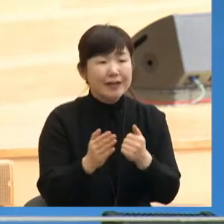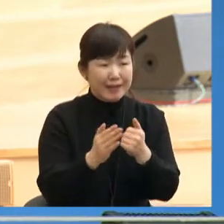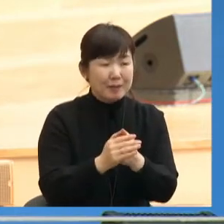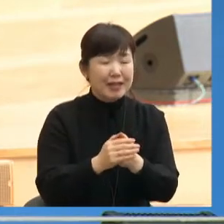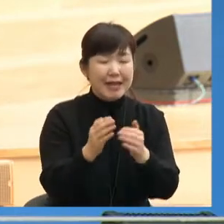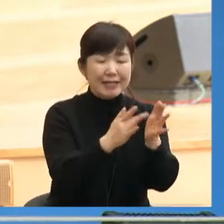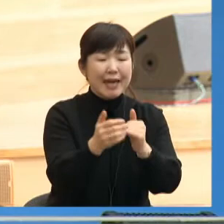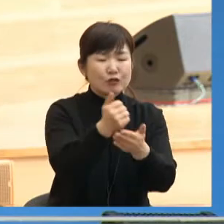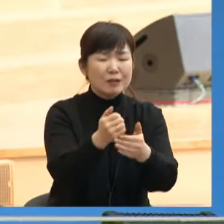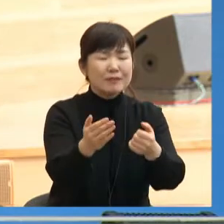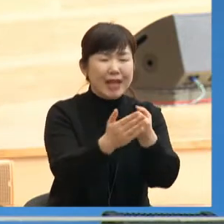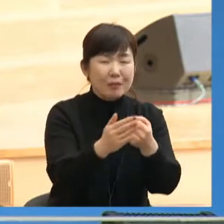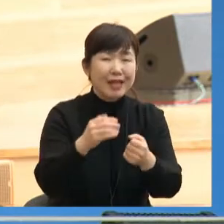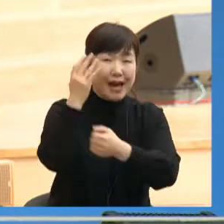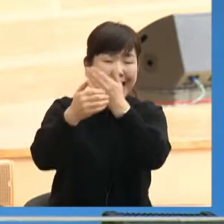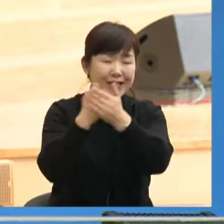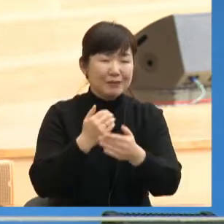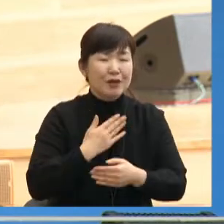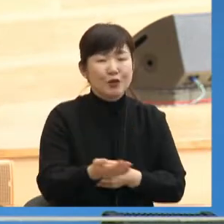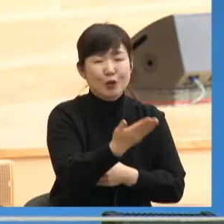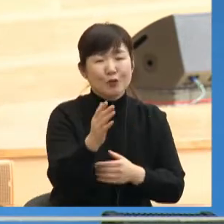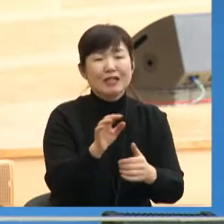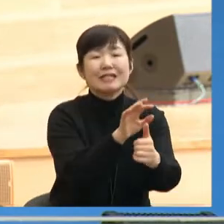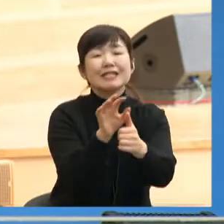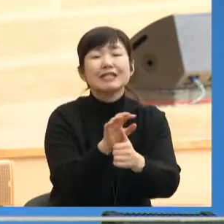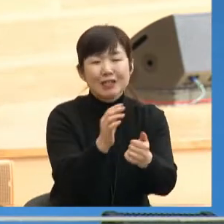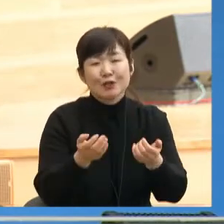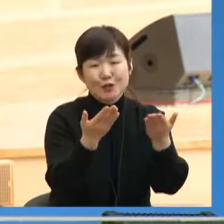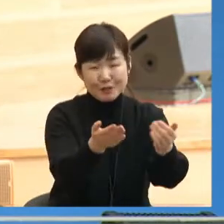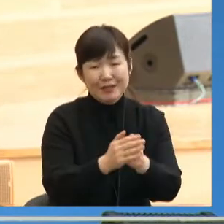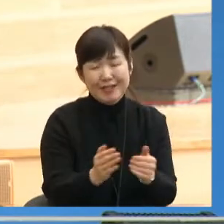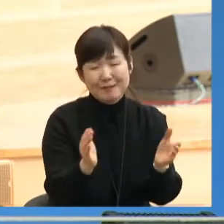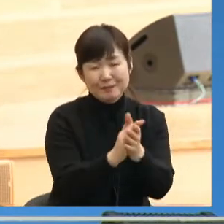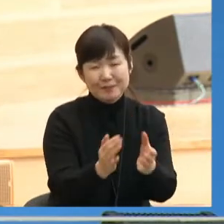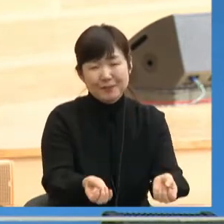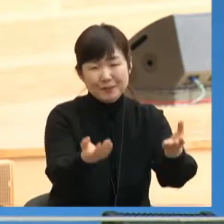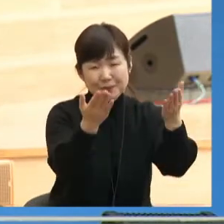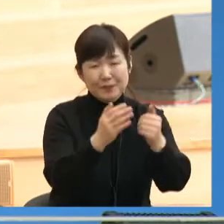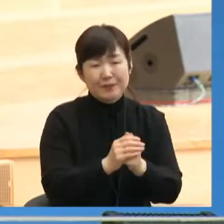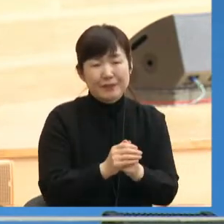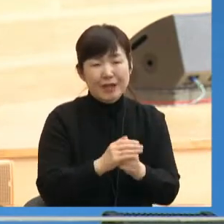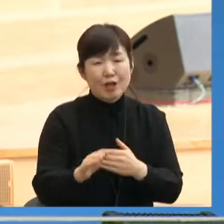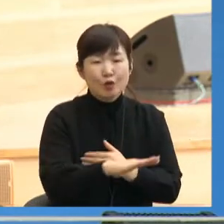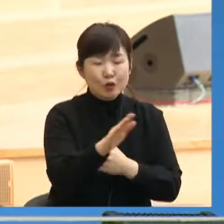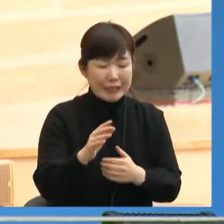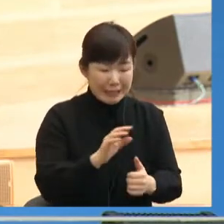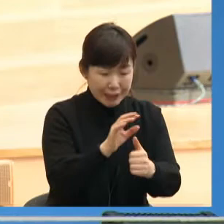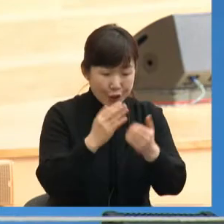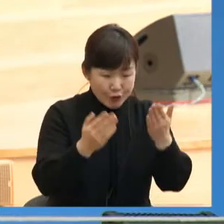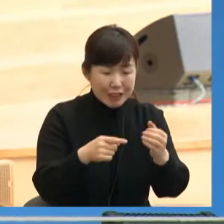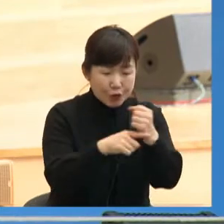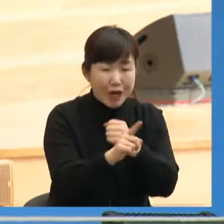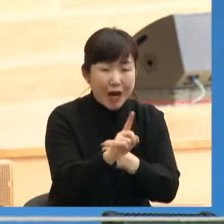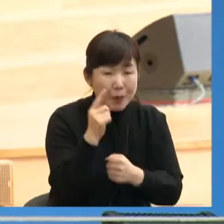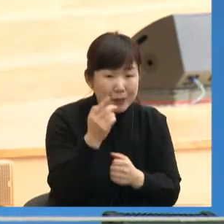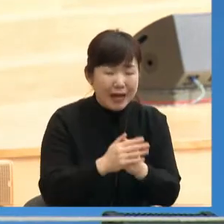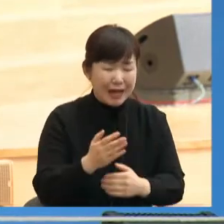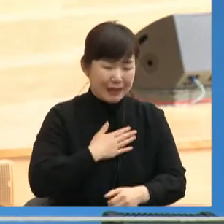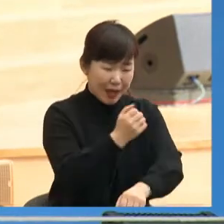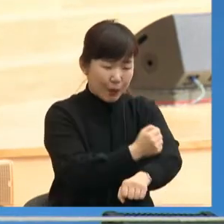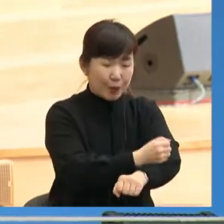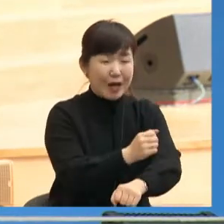때문에 우리를 지켜주시는 거예요. 할렐루야! 우리를 지켜주시는 이유가 뭐라고요? 나의 공로가